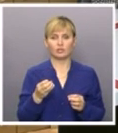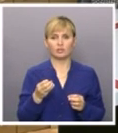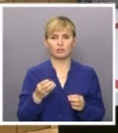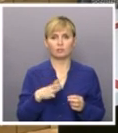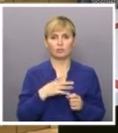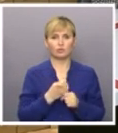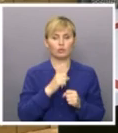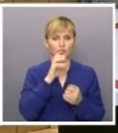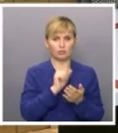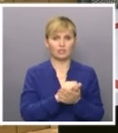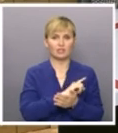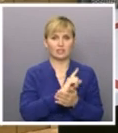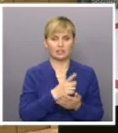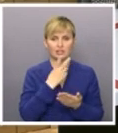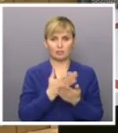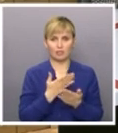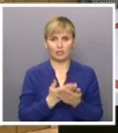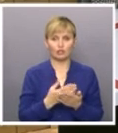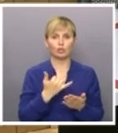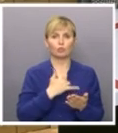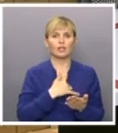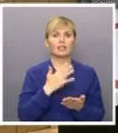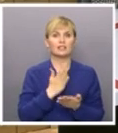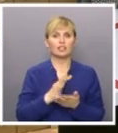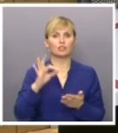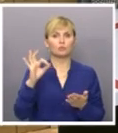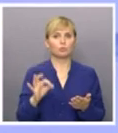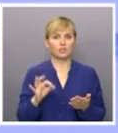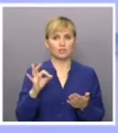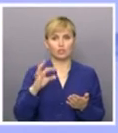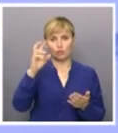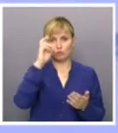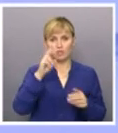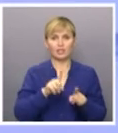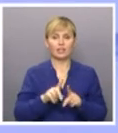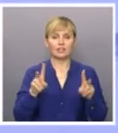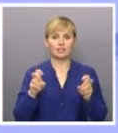очень заметный скачок. У нас есть субсидии от государства, так